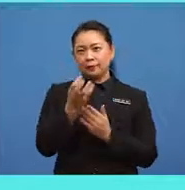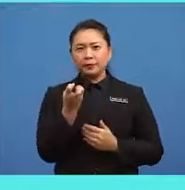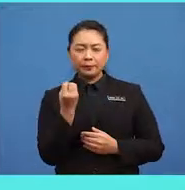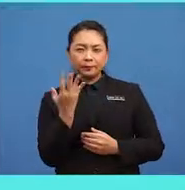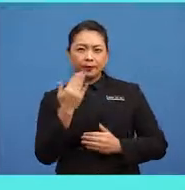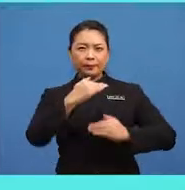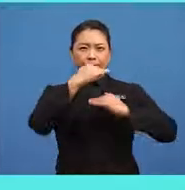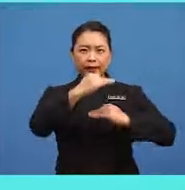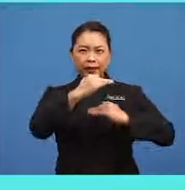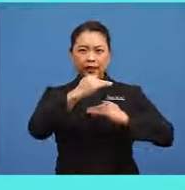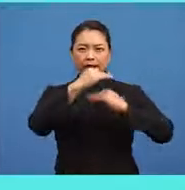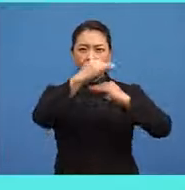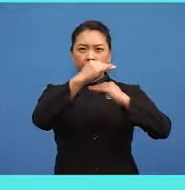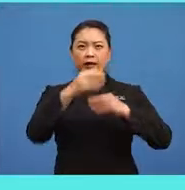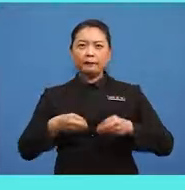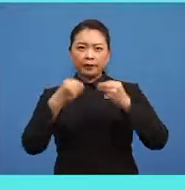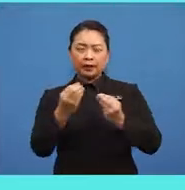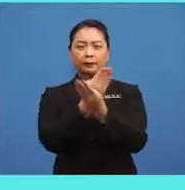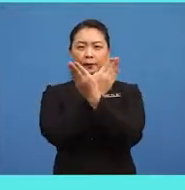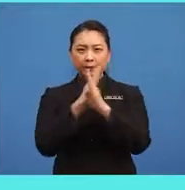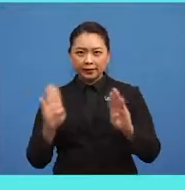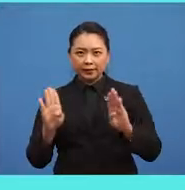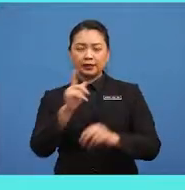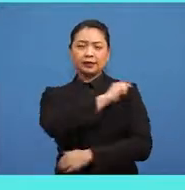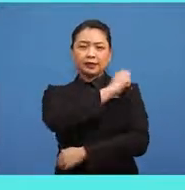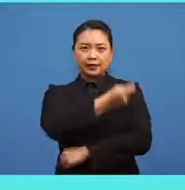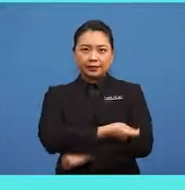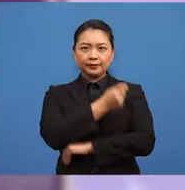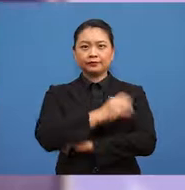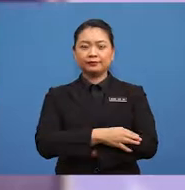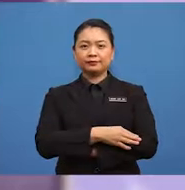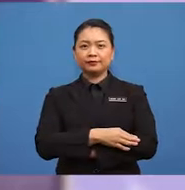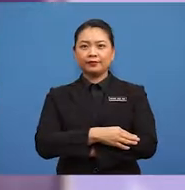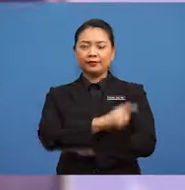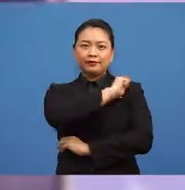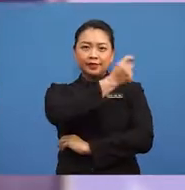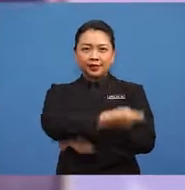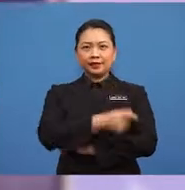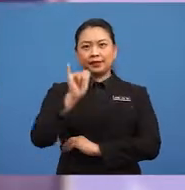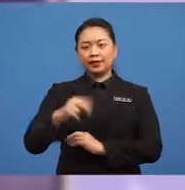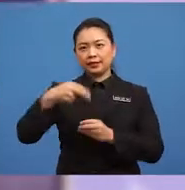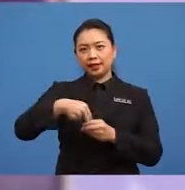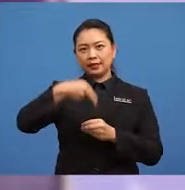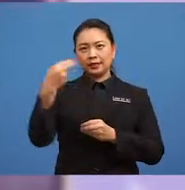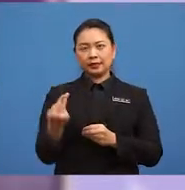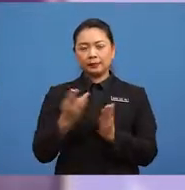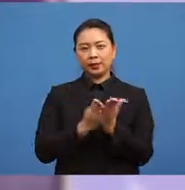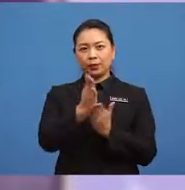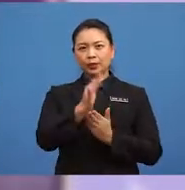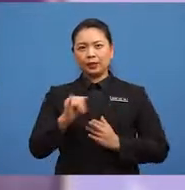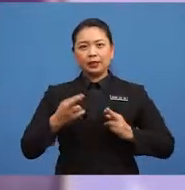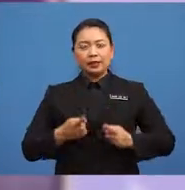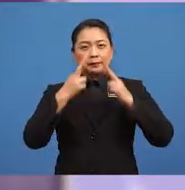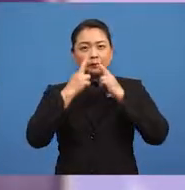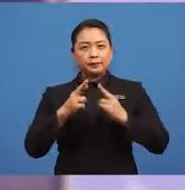beberapa peringkat bagi membebaskan tenaga. Tenaga yang terhasil melalui respirasi